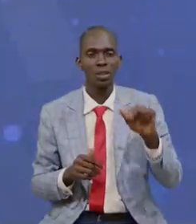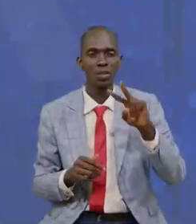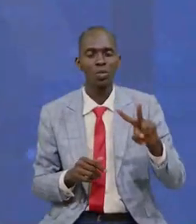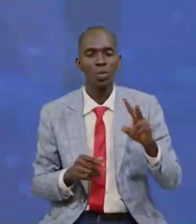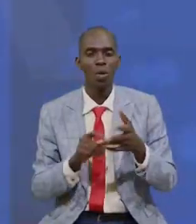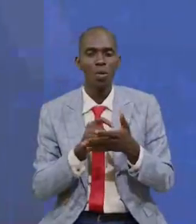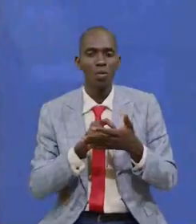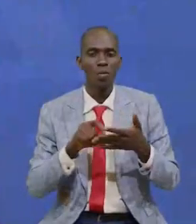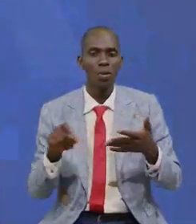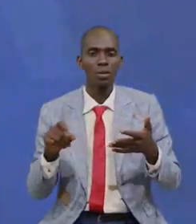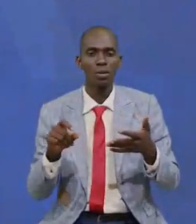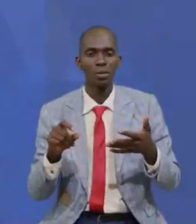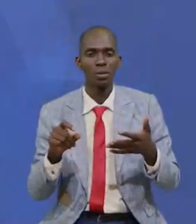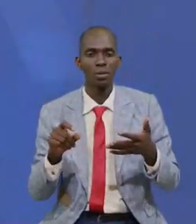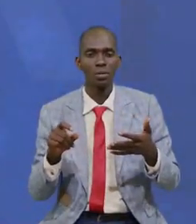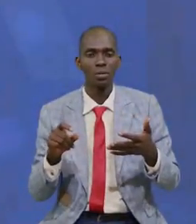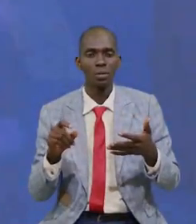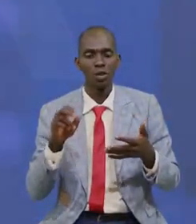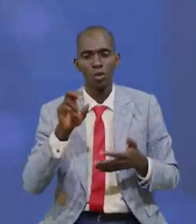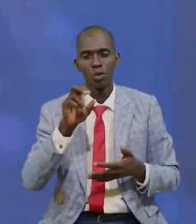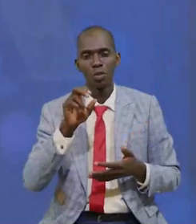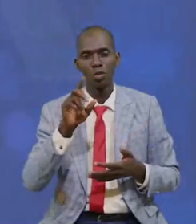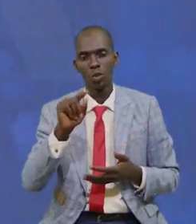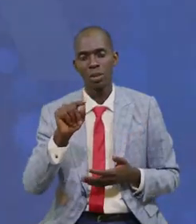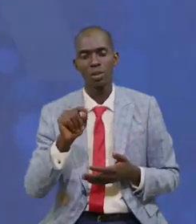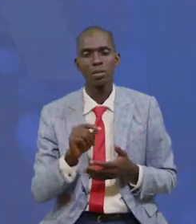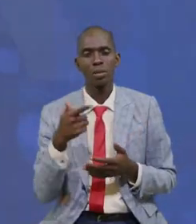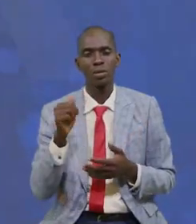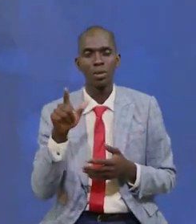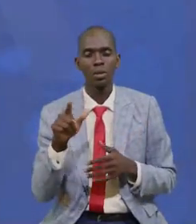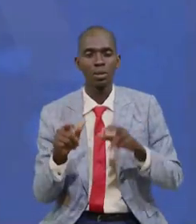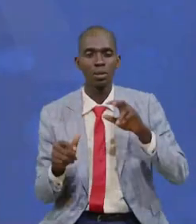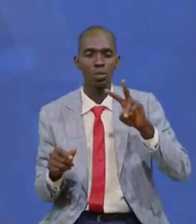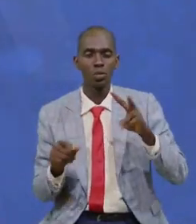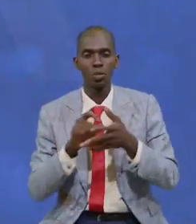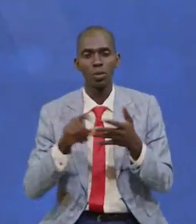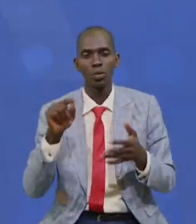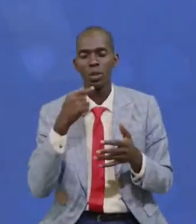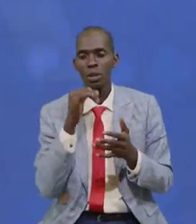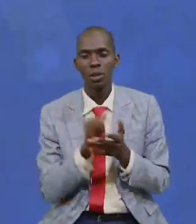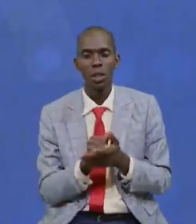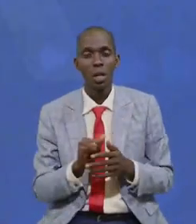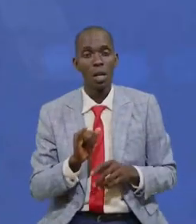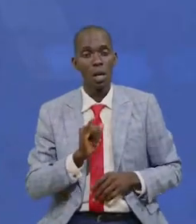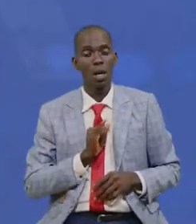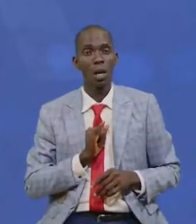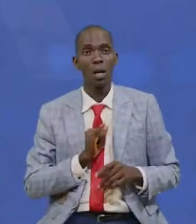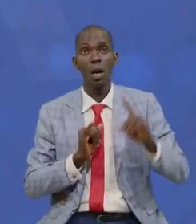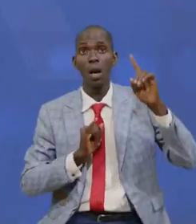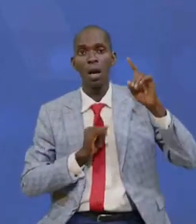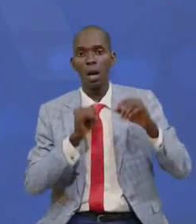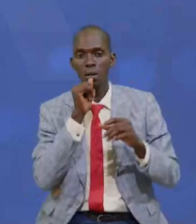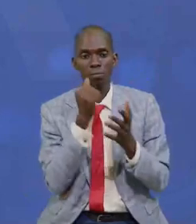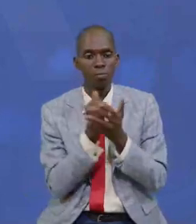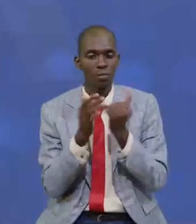Galates chapitre 2, verset 20. J'ai été crucifié avec